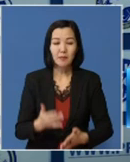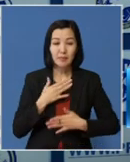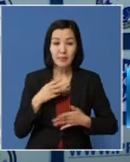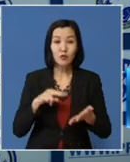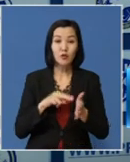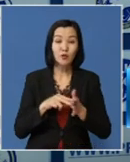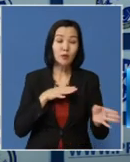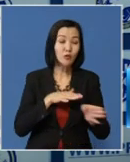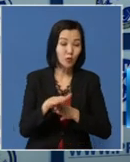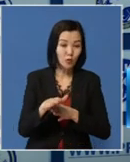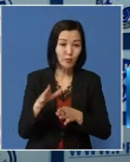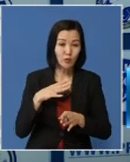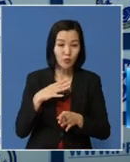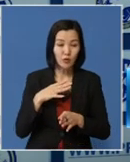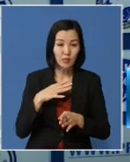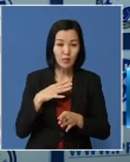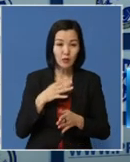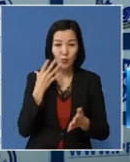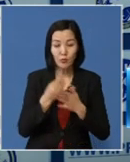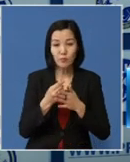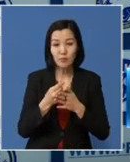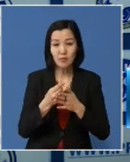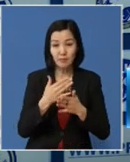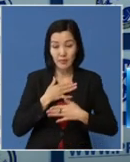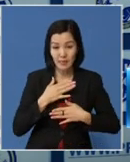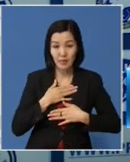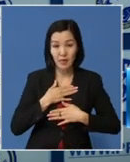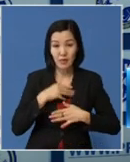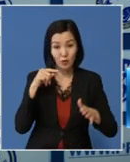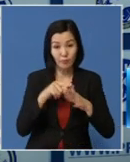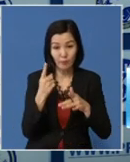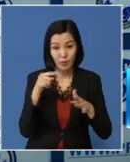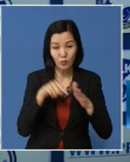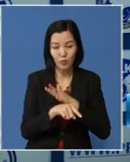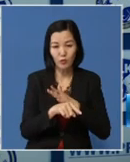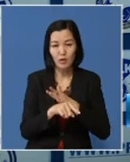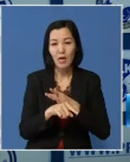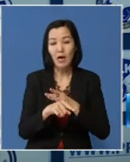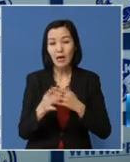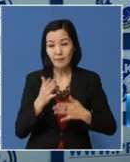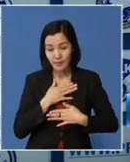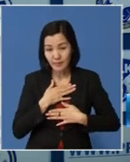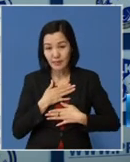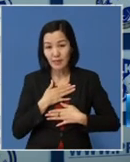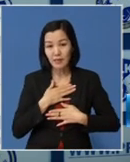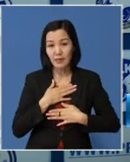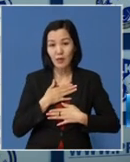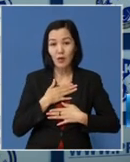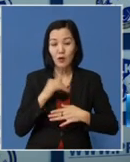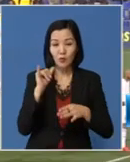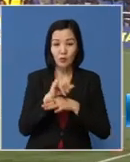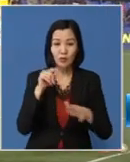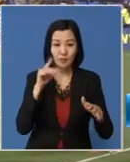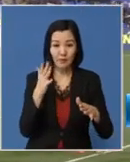жоспар толығымен орындалды. Бір голды өз қақпамызға жіберіп алдық. Дегенмен бұдан кейін қорғаушылар қателескен жоқ. Енді келесі кездесуге дайындалатын